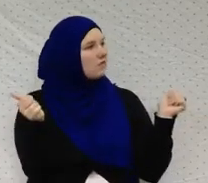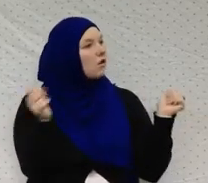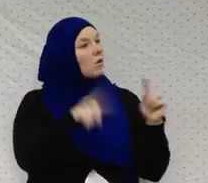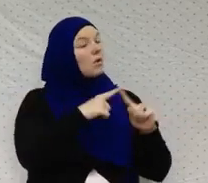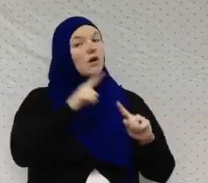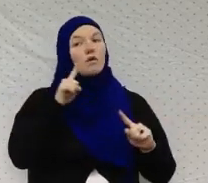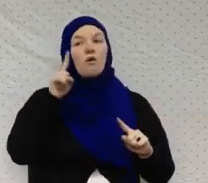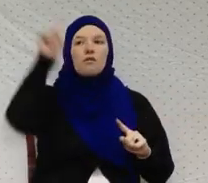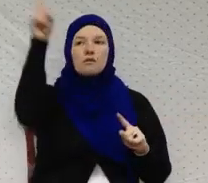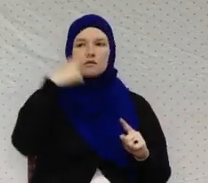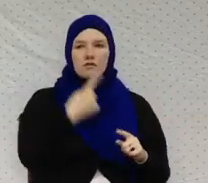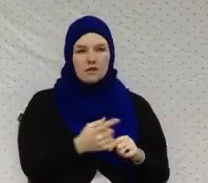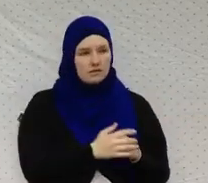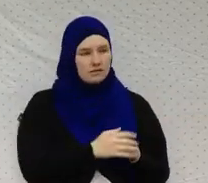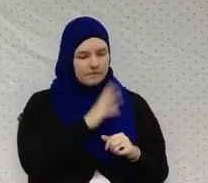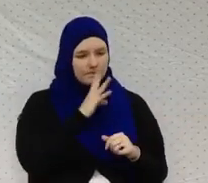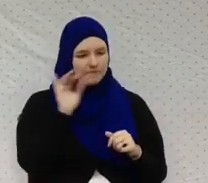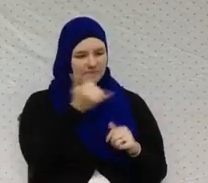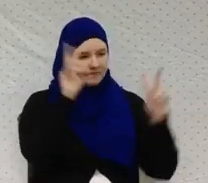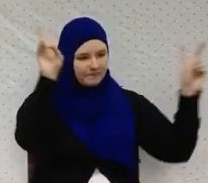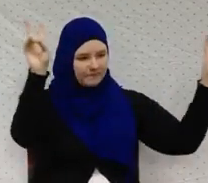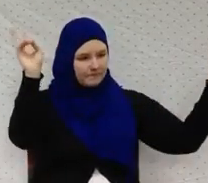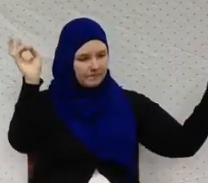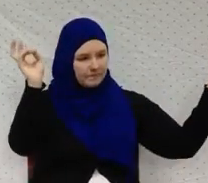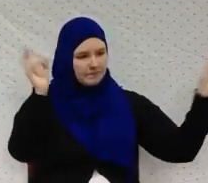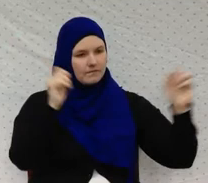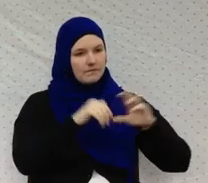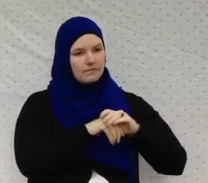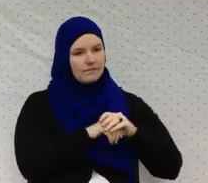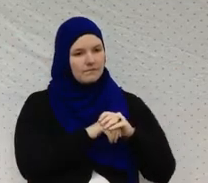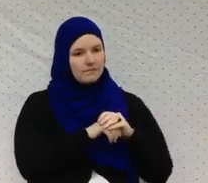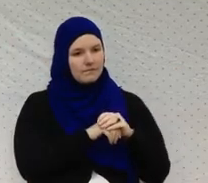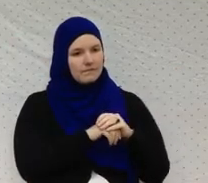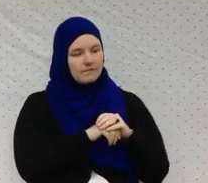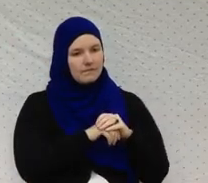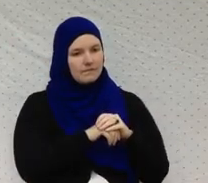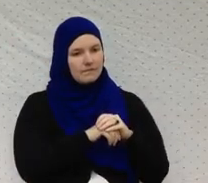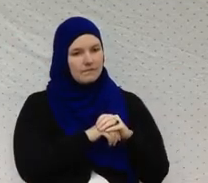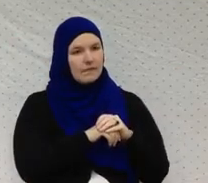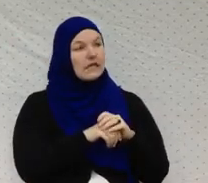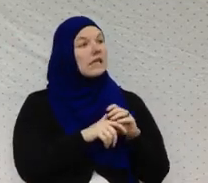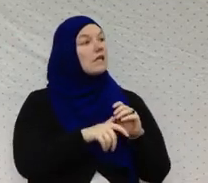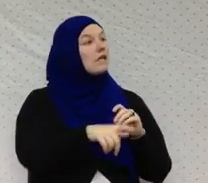careful that when Allah says, وَعْبُدُ اللَّهَ وَلَا